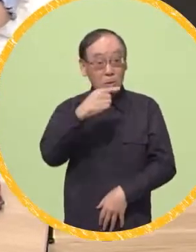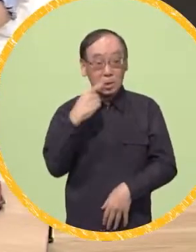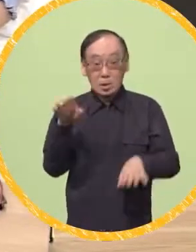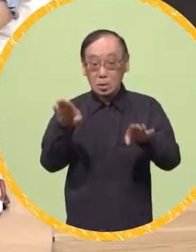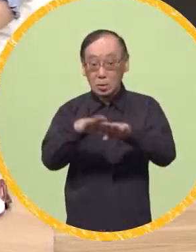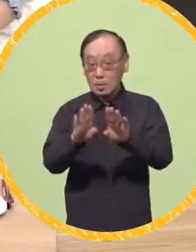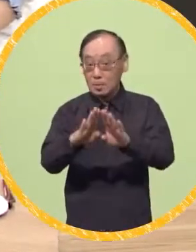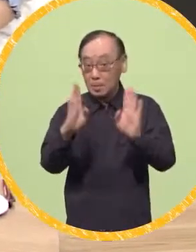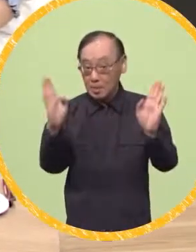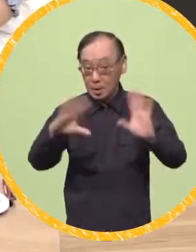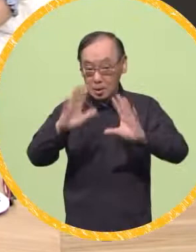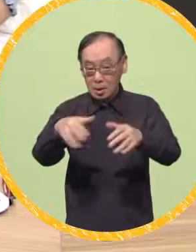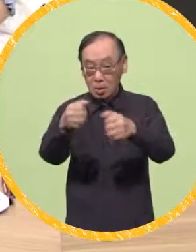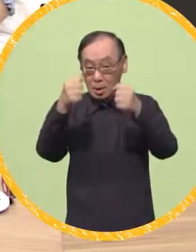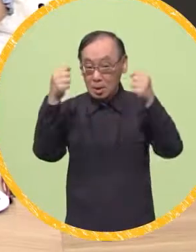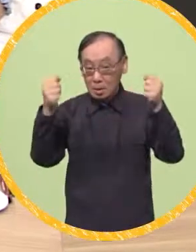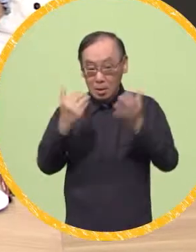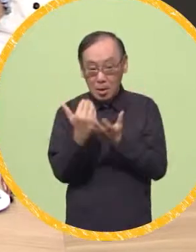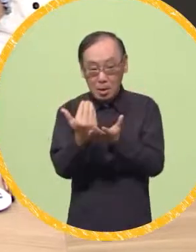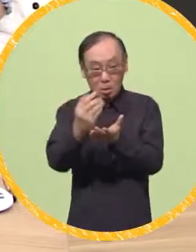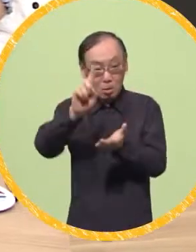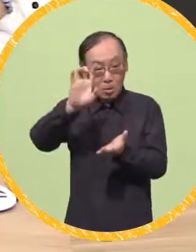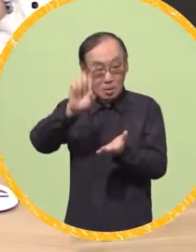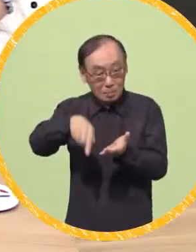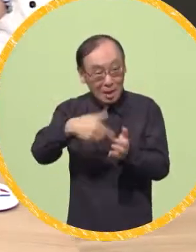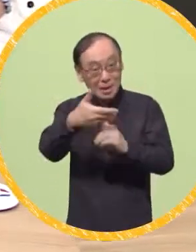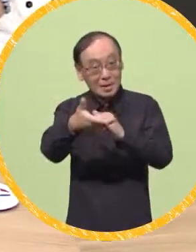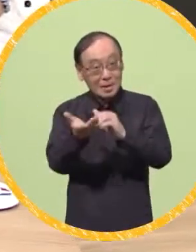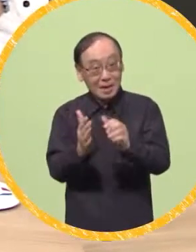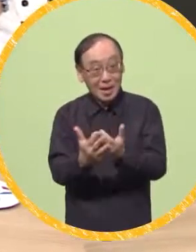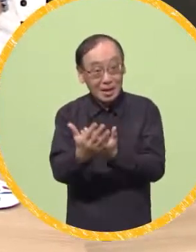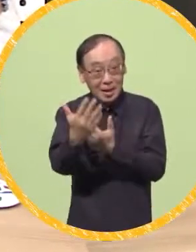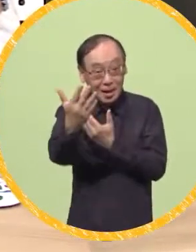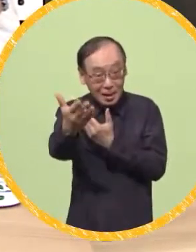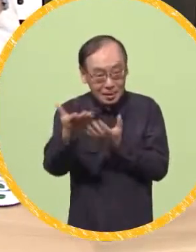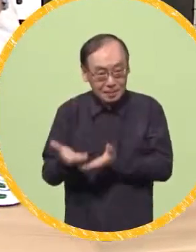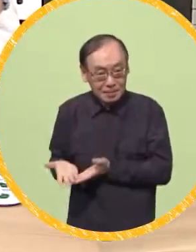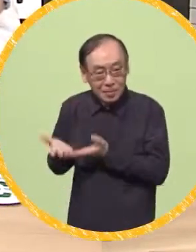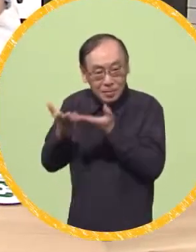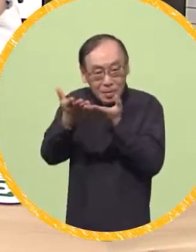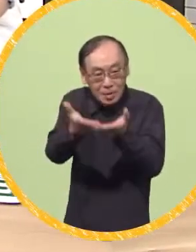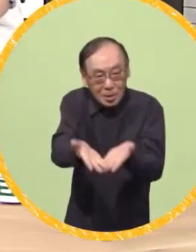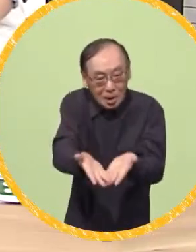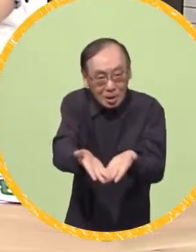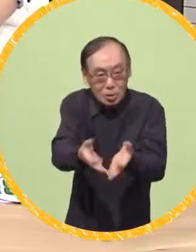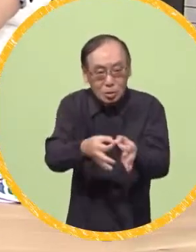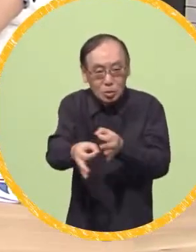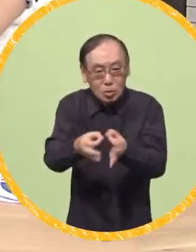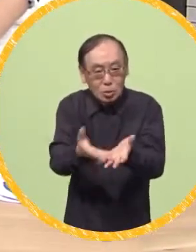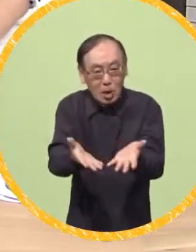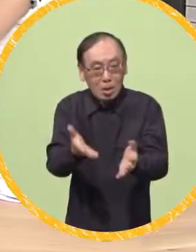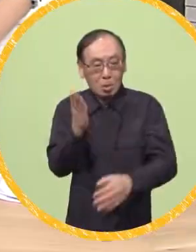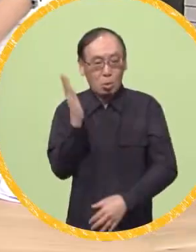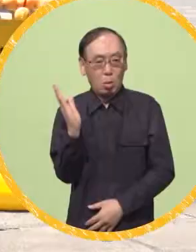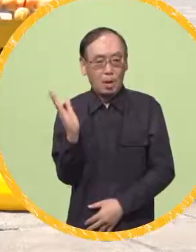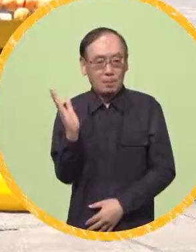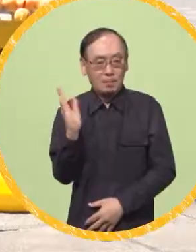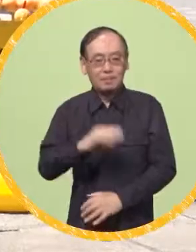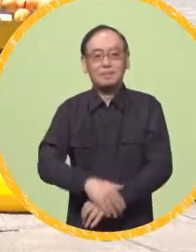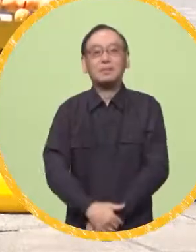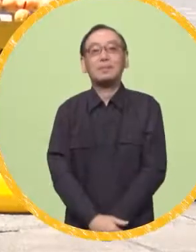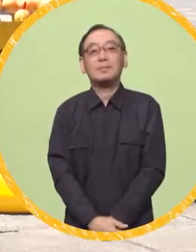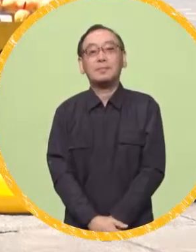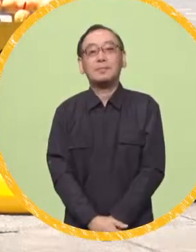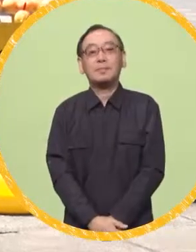れるセーリングワールドカップシリーズ江ノ島大会2019フェスティバ理恵須運営するグルメ店とは頭